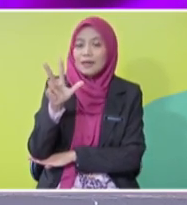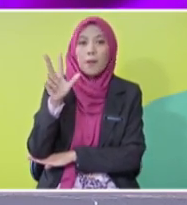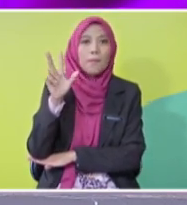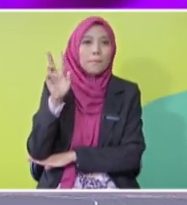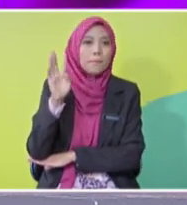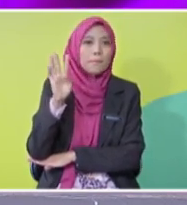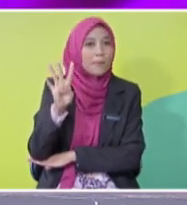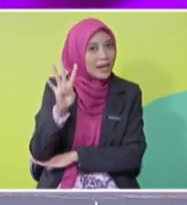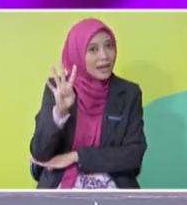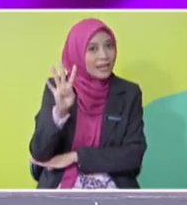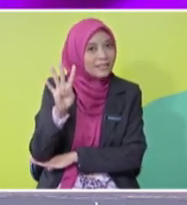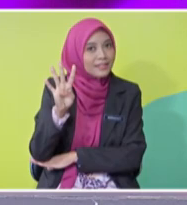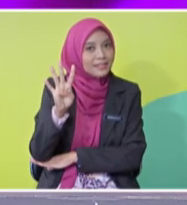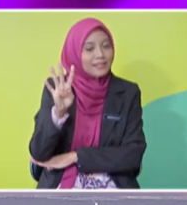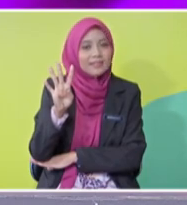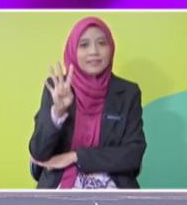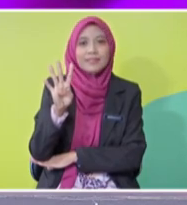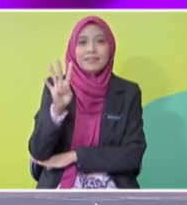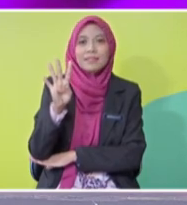empat empat